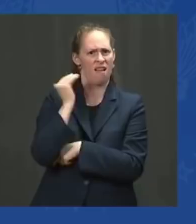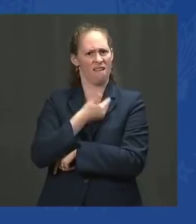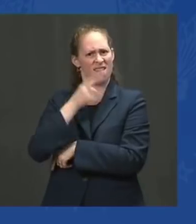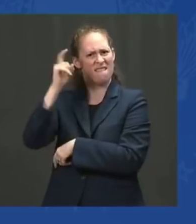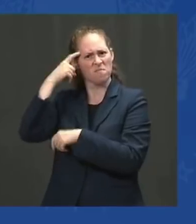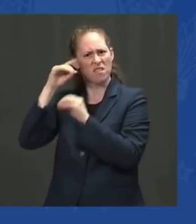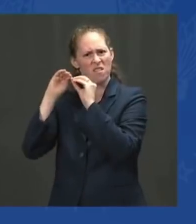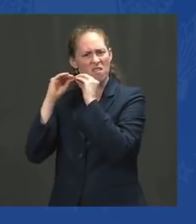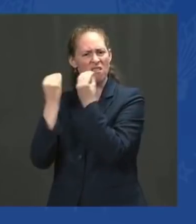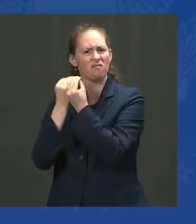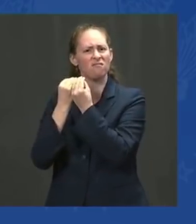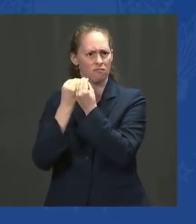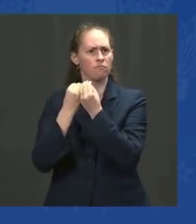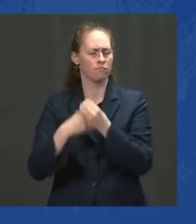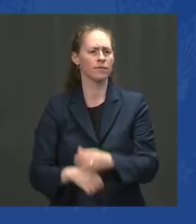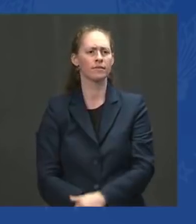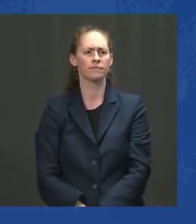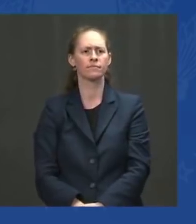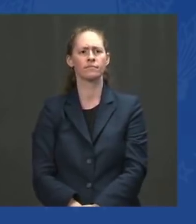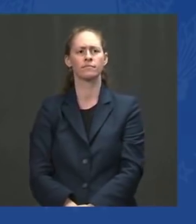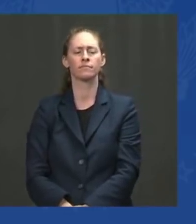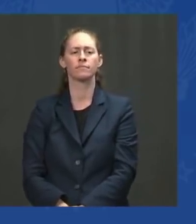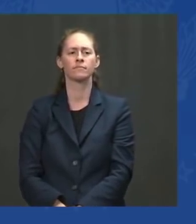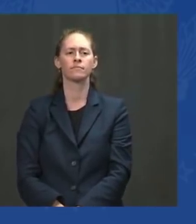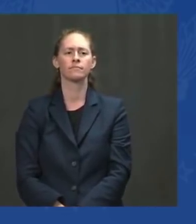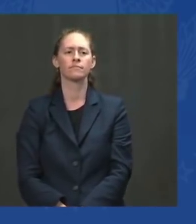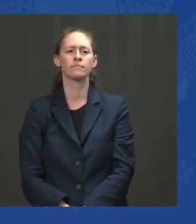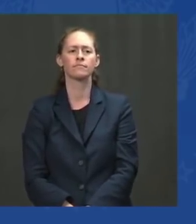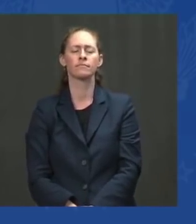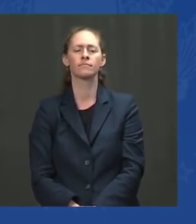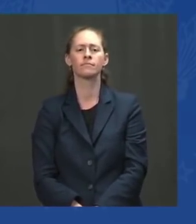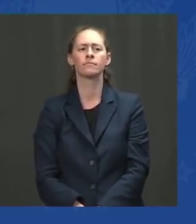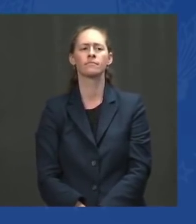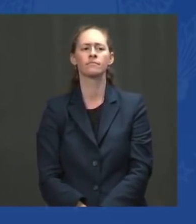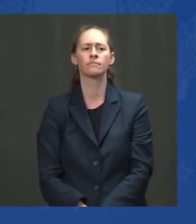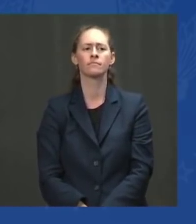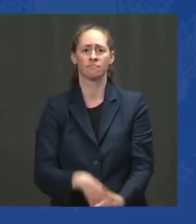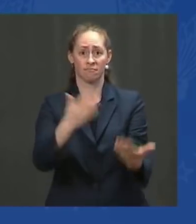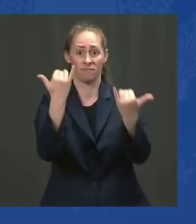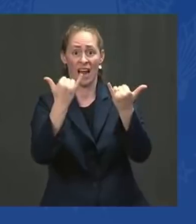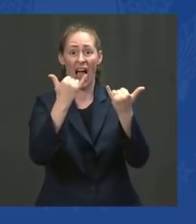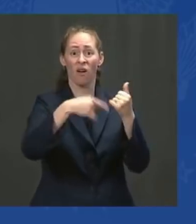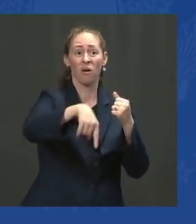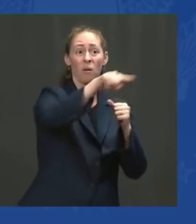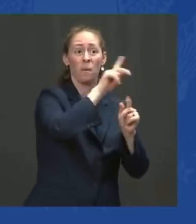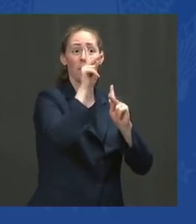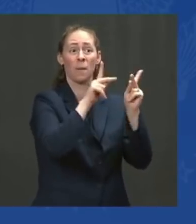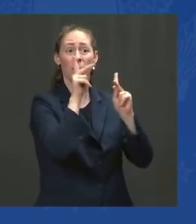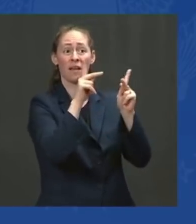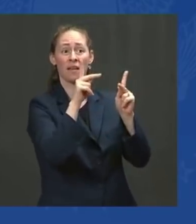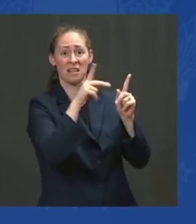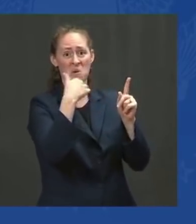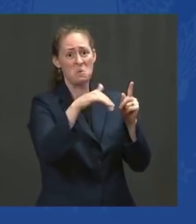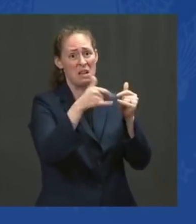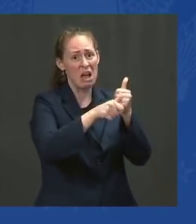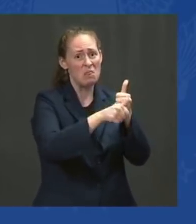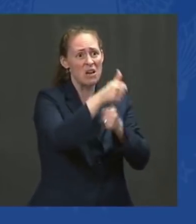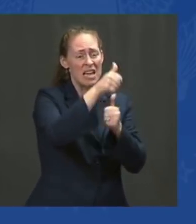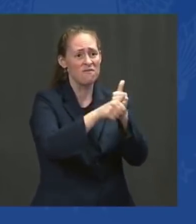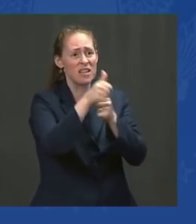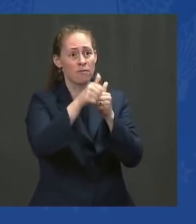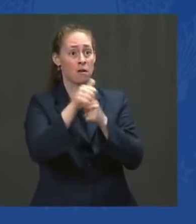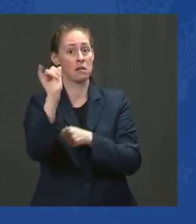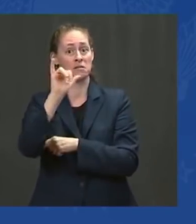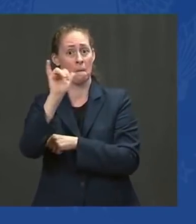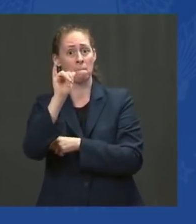调的努力来应对恐怖势力的这个崛起，而并不是使用常驻军队的这种方式，他